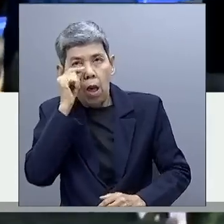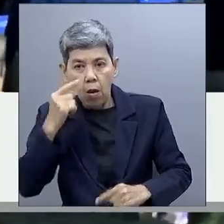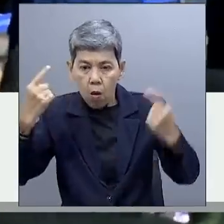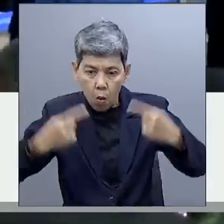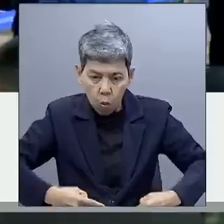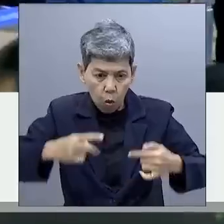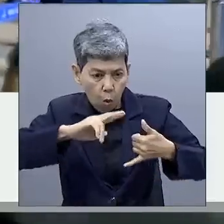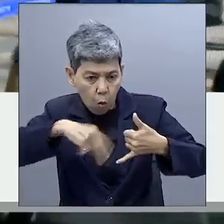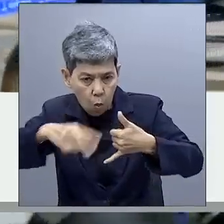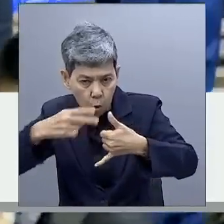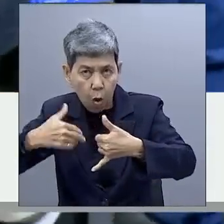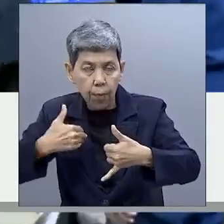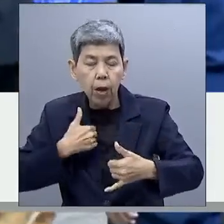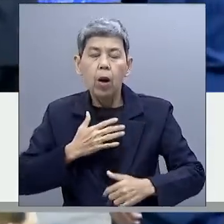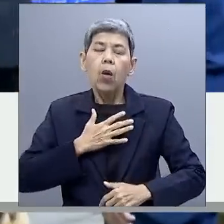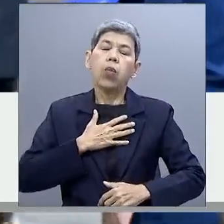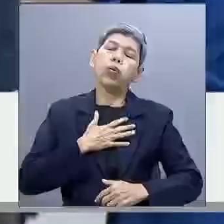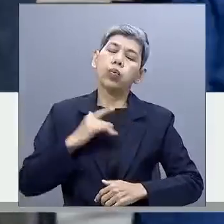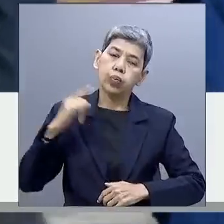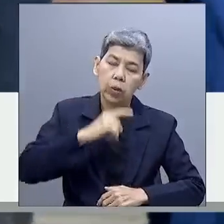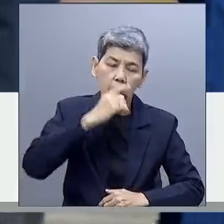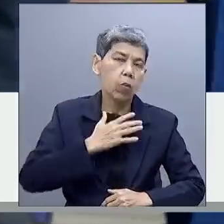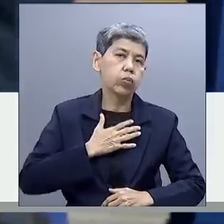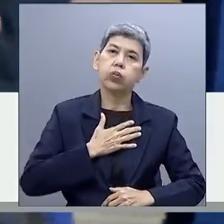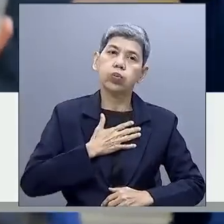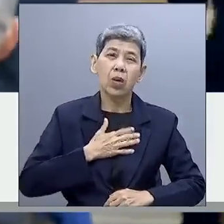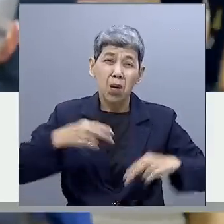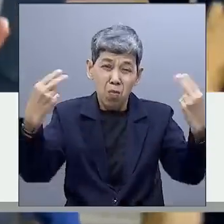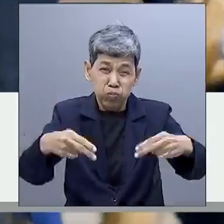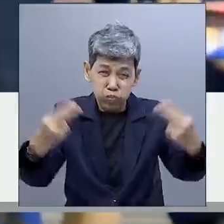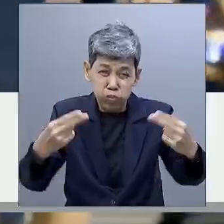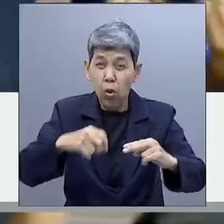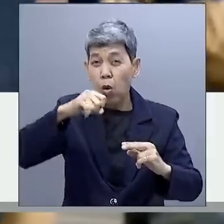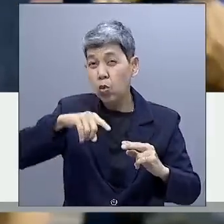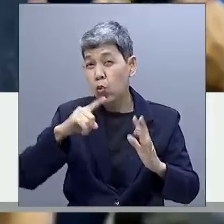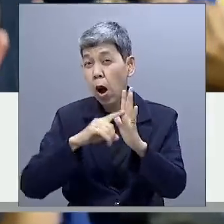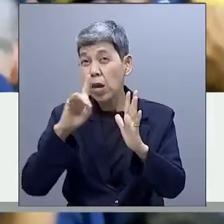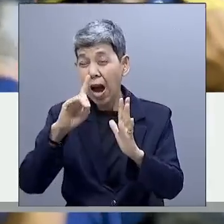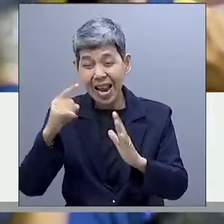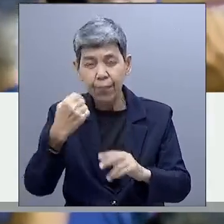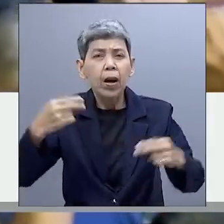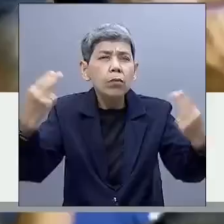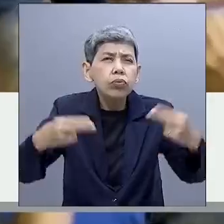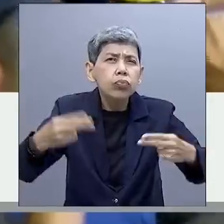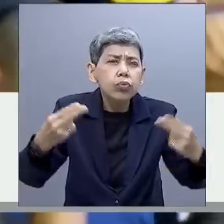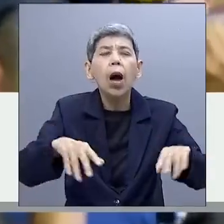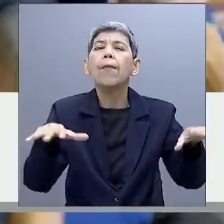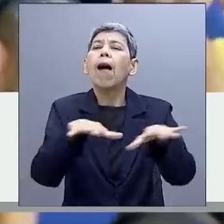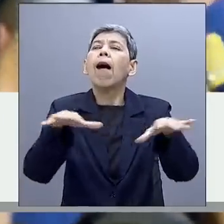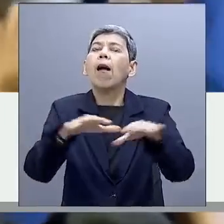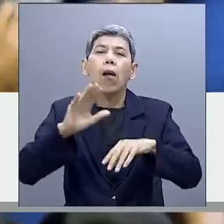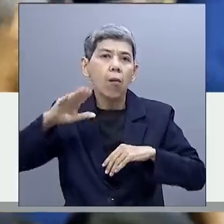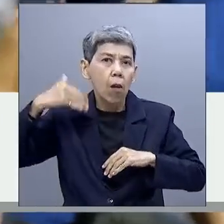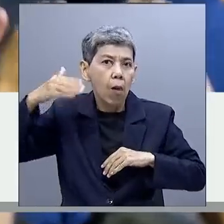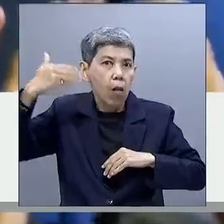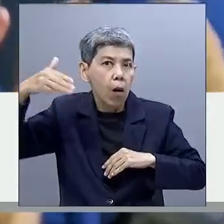ทีเดียวแต่ทุกอย่างก็ผ่านพ้นไปด้วยดีการยิงปะทะกันในซูดานแรกๆเป็นการยิงปะทะกันธรรมดาแต่